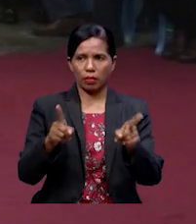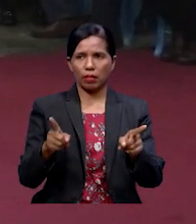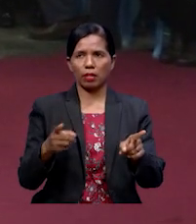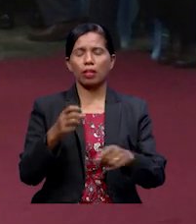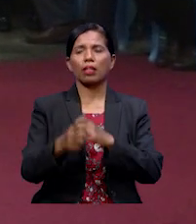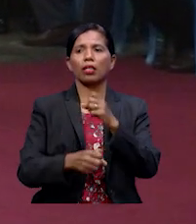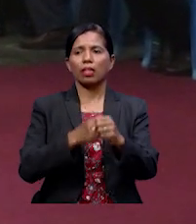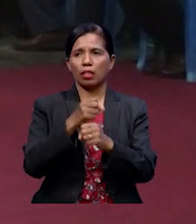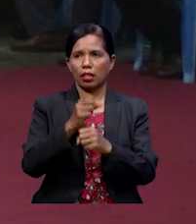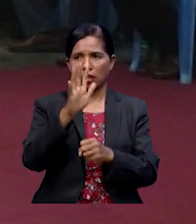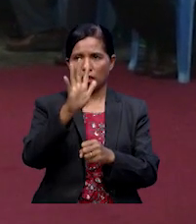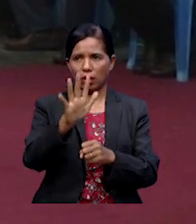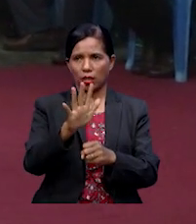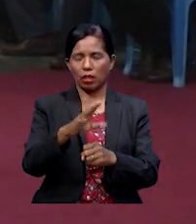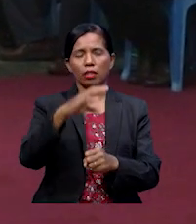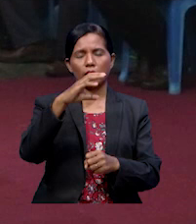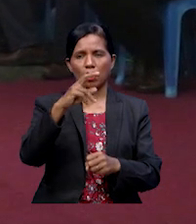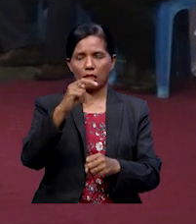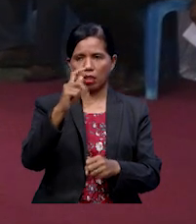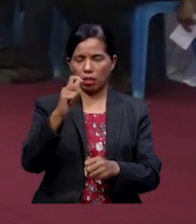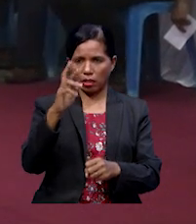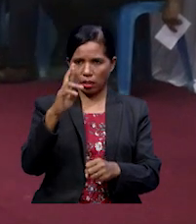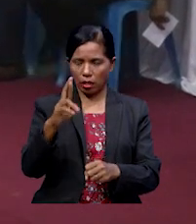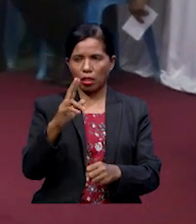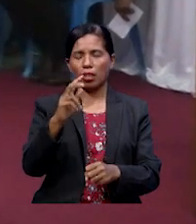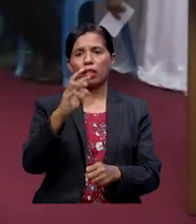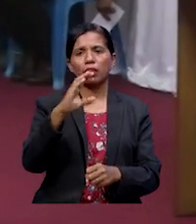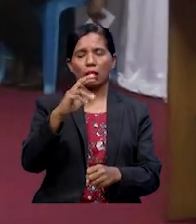ketina lima ini sinerte